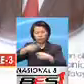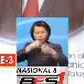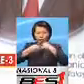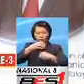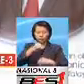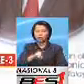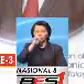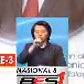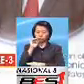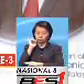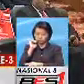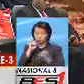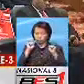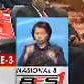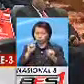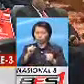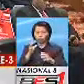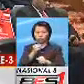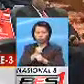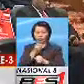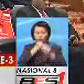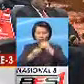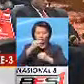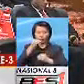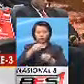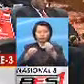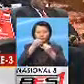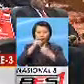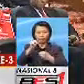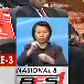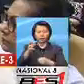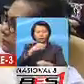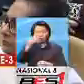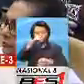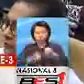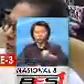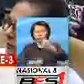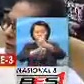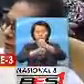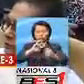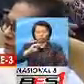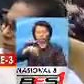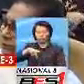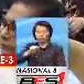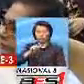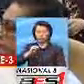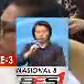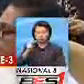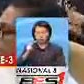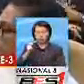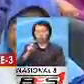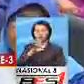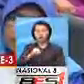dan memastikan jaminan kebolehdapatan makanan dan pemakanan. Selain itu, bagi menyokong pelaksanaan MPANM3,